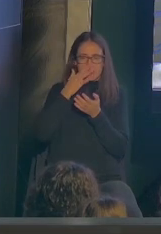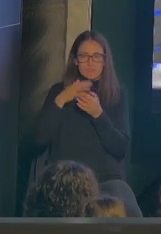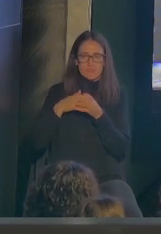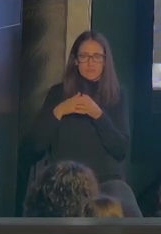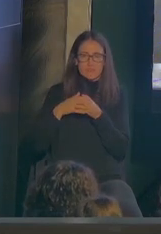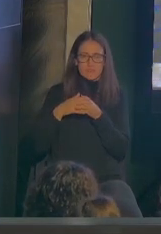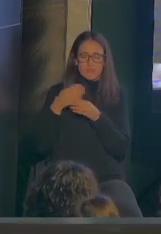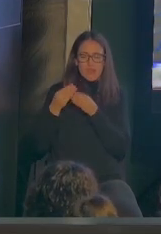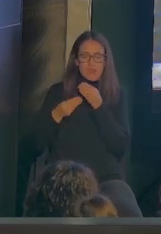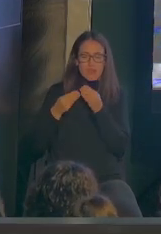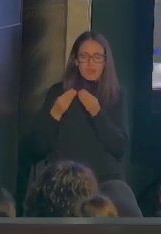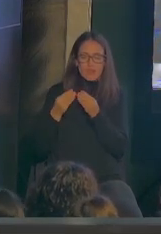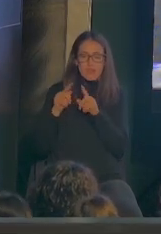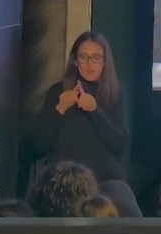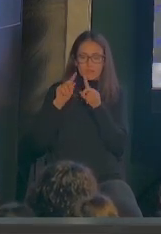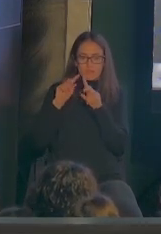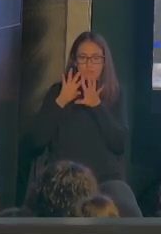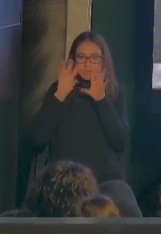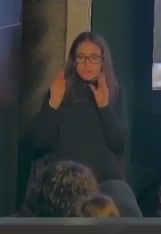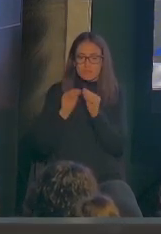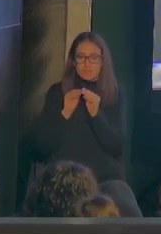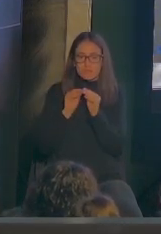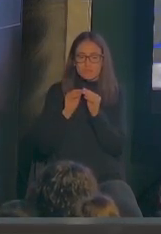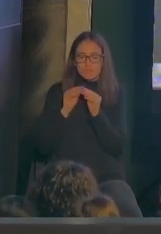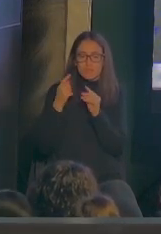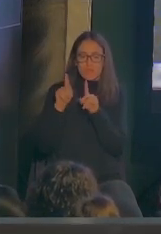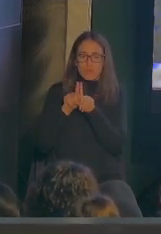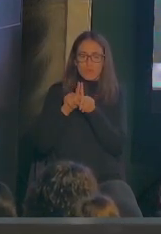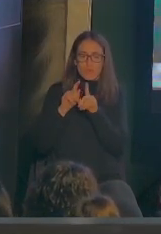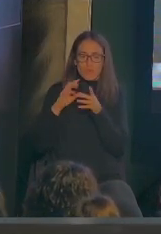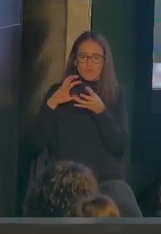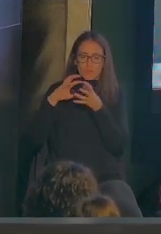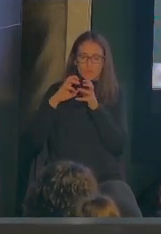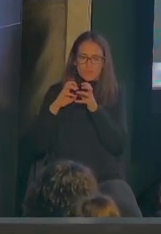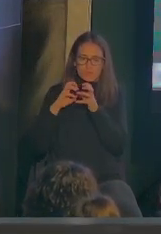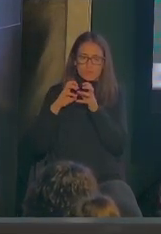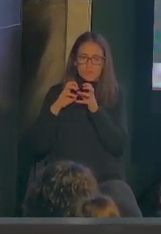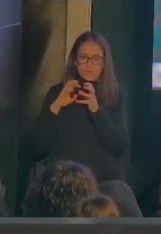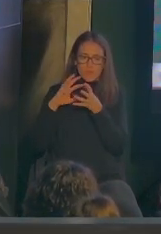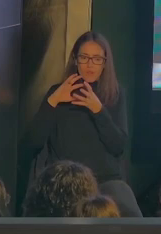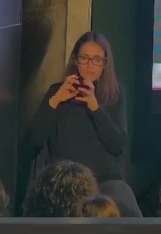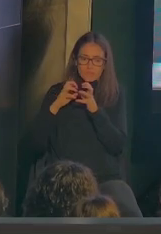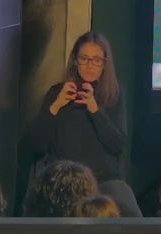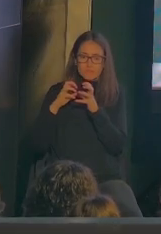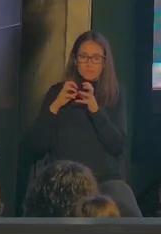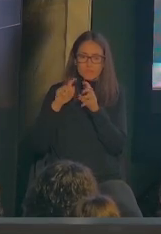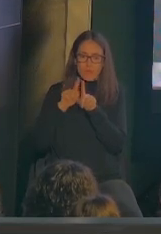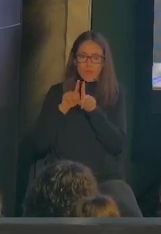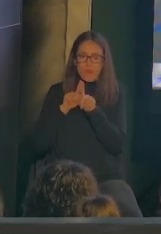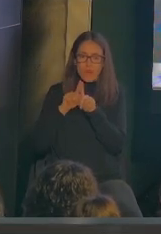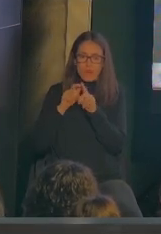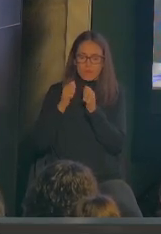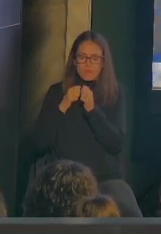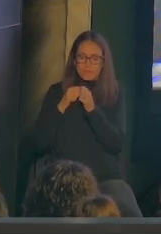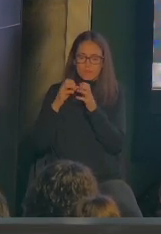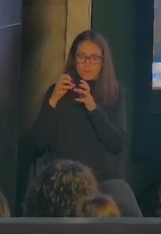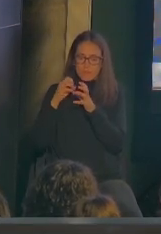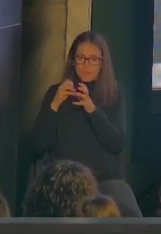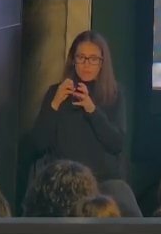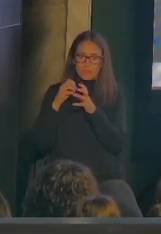el que et fa és que es compacta i queden com terrossos, diguéssim. Vale? Però bueno, això en un moment aquí i ja ho